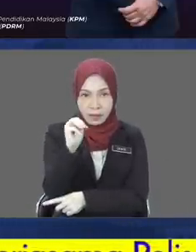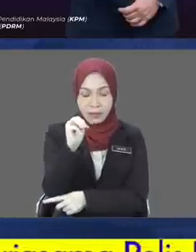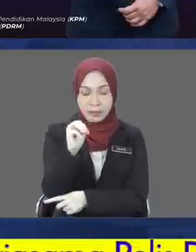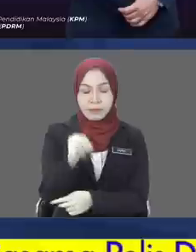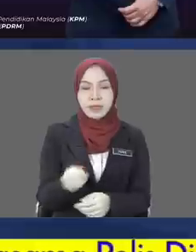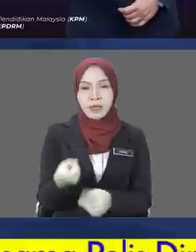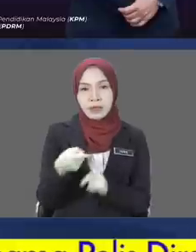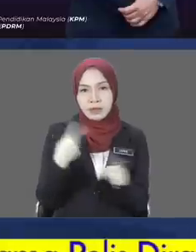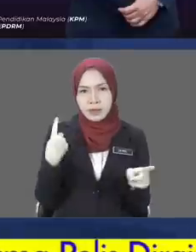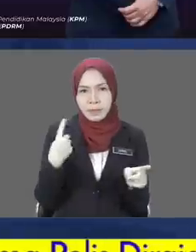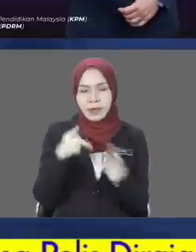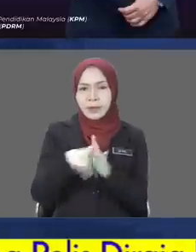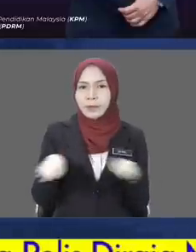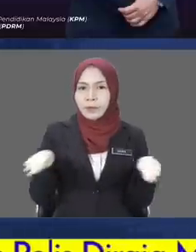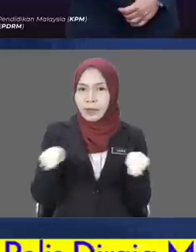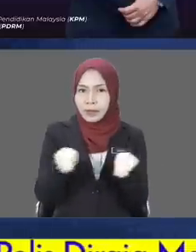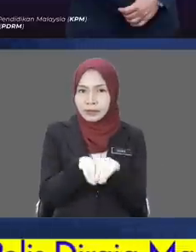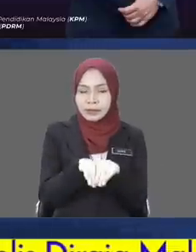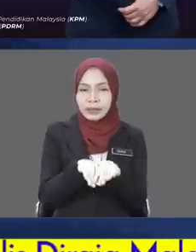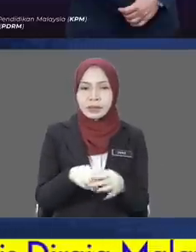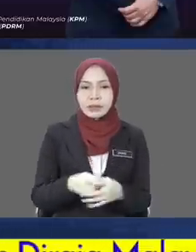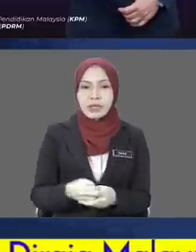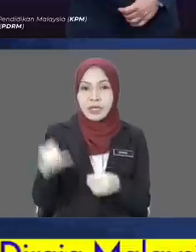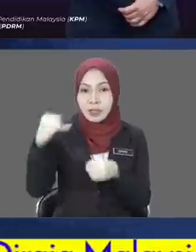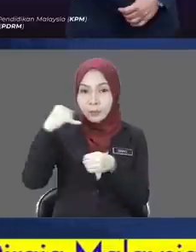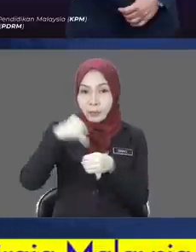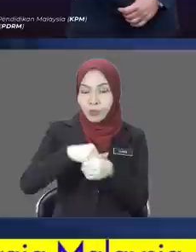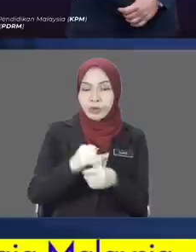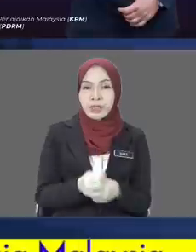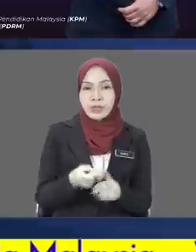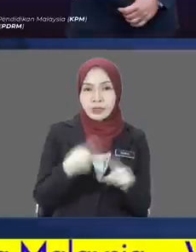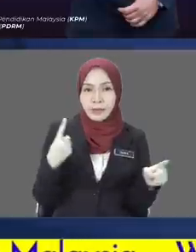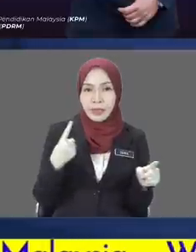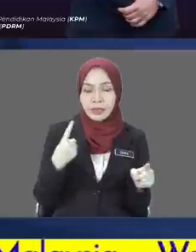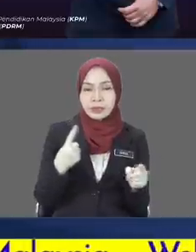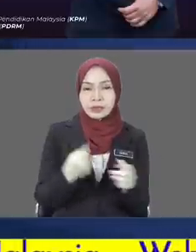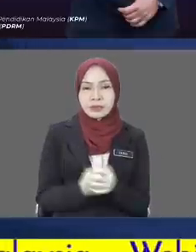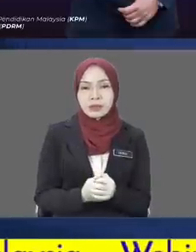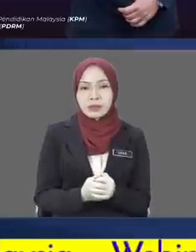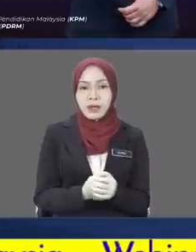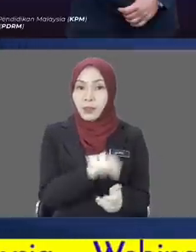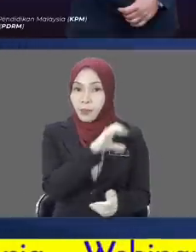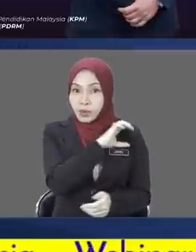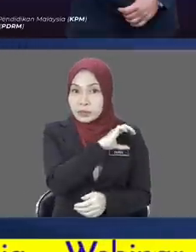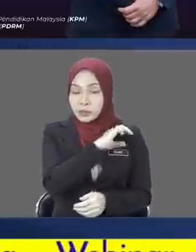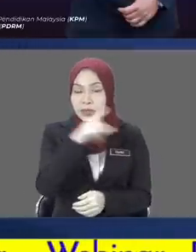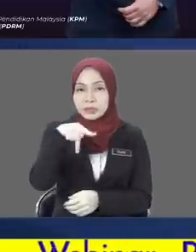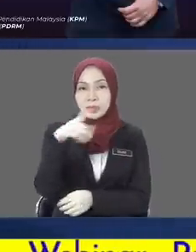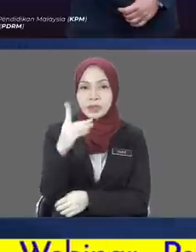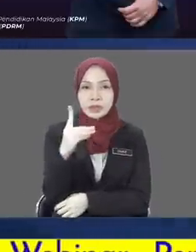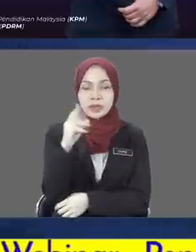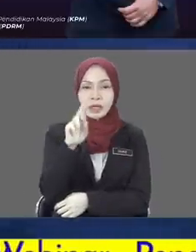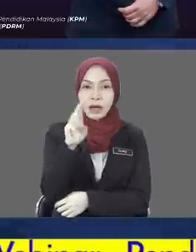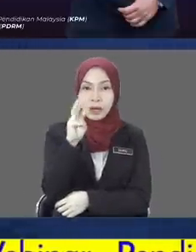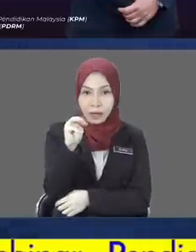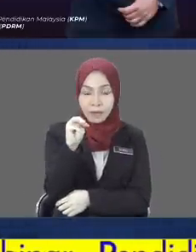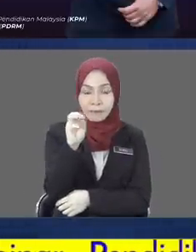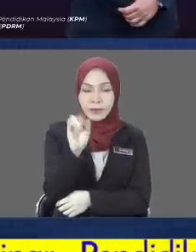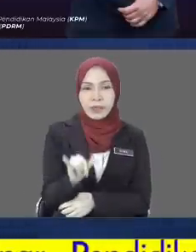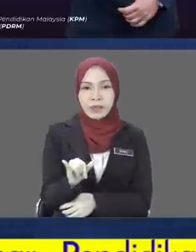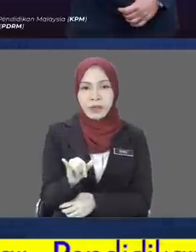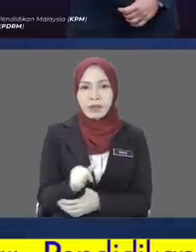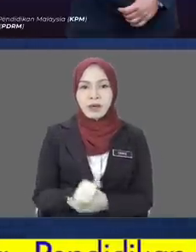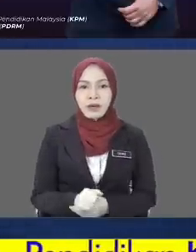berbagai input dan juga perkongsian daripada panel yang terdiri dari berbagai pegawai PDAM Yang berpengalaman